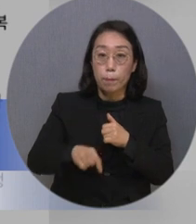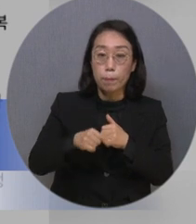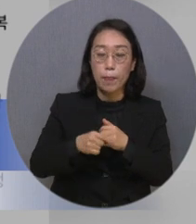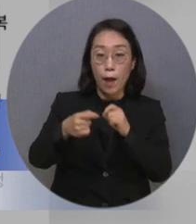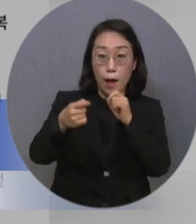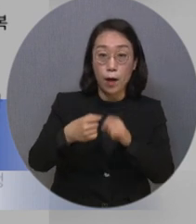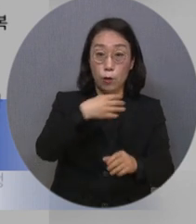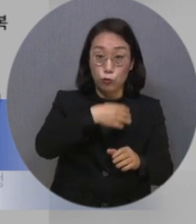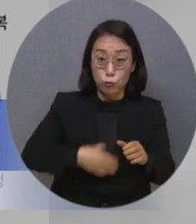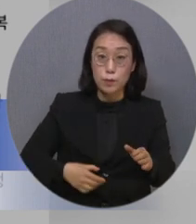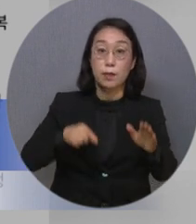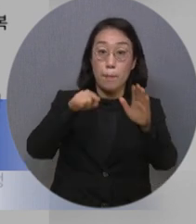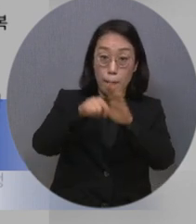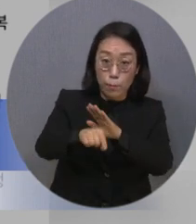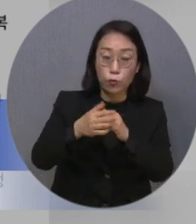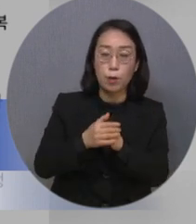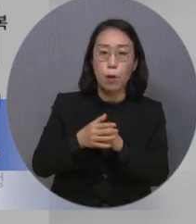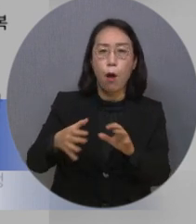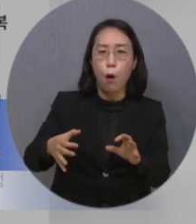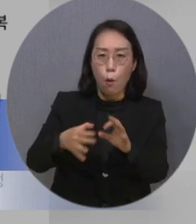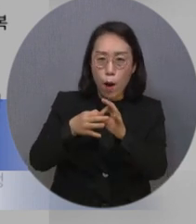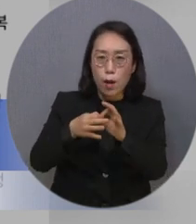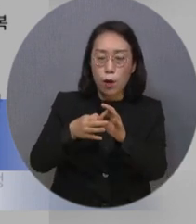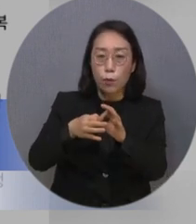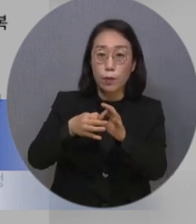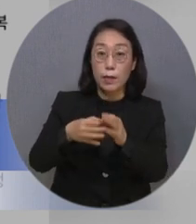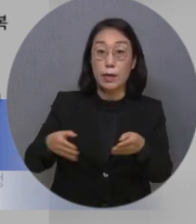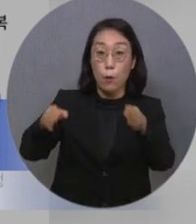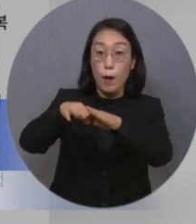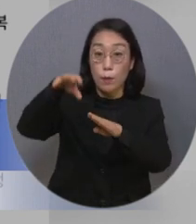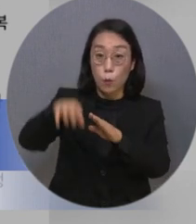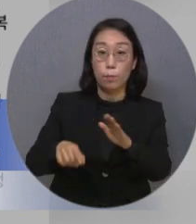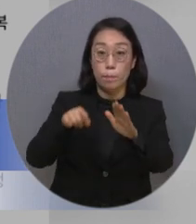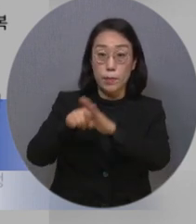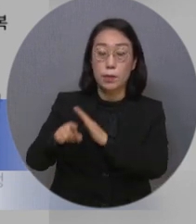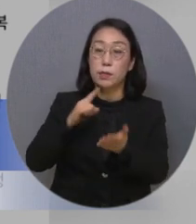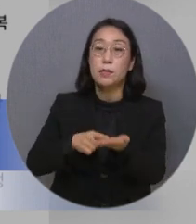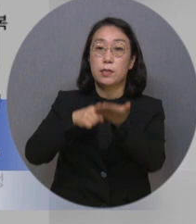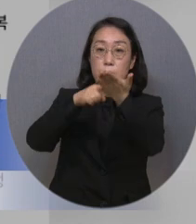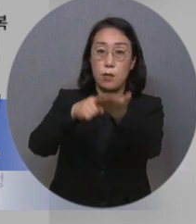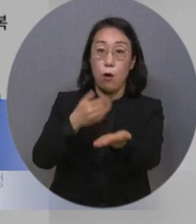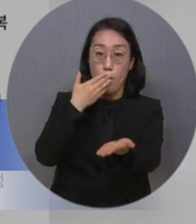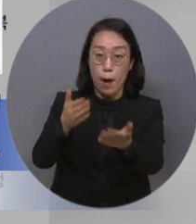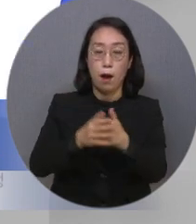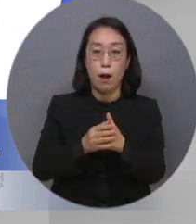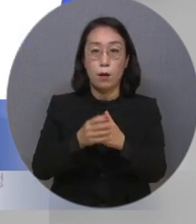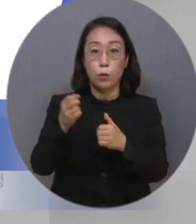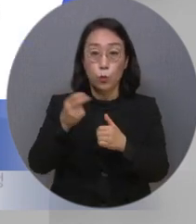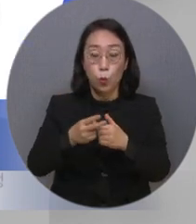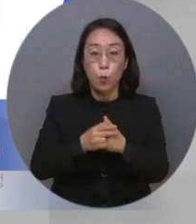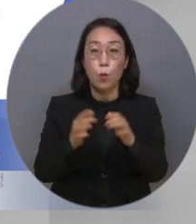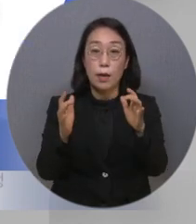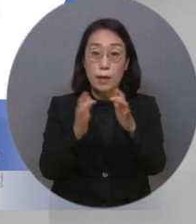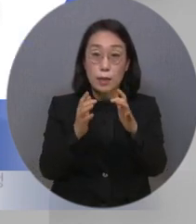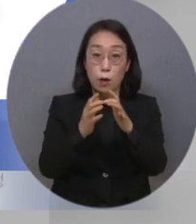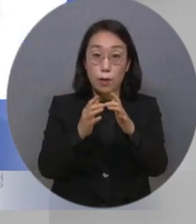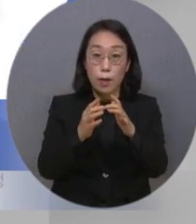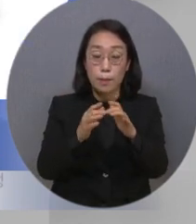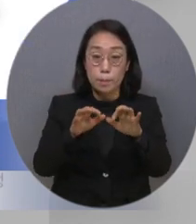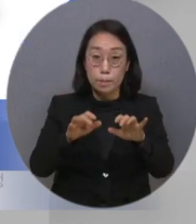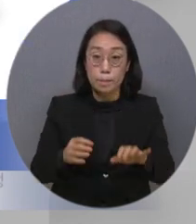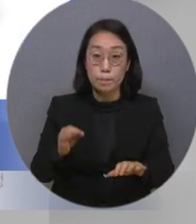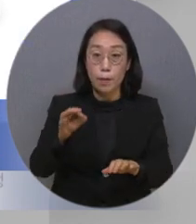가까운 주민센터를 방문하거나 요금 감면 기관에 직접 신청하면 됩니다 또한 포털사이트